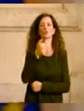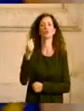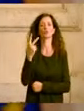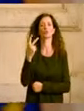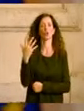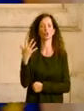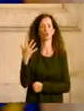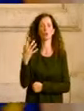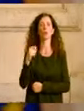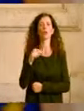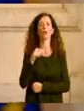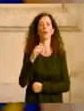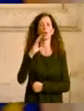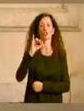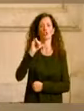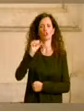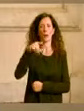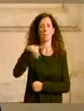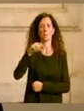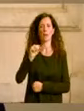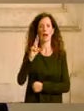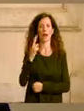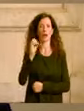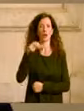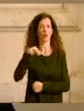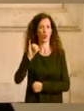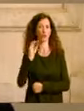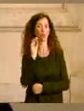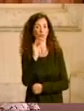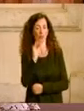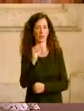con Alberto Ciapparoni, prego.